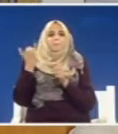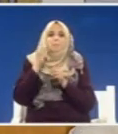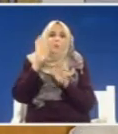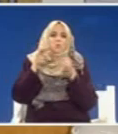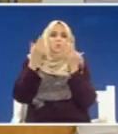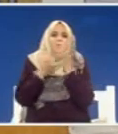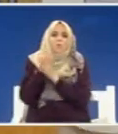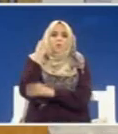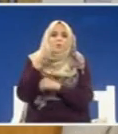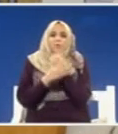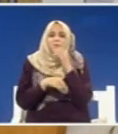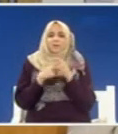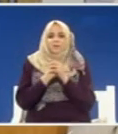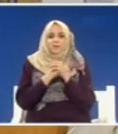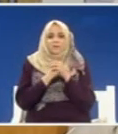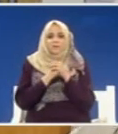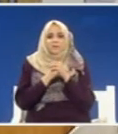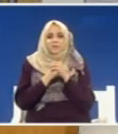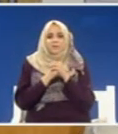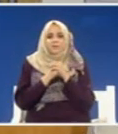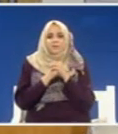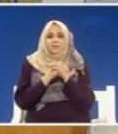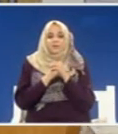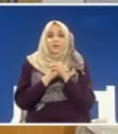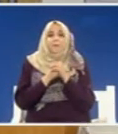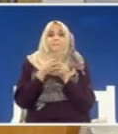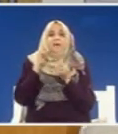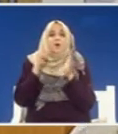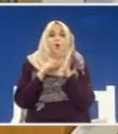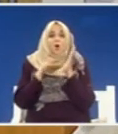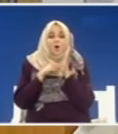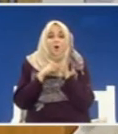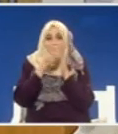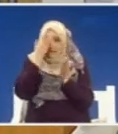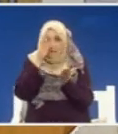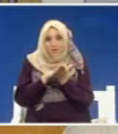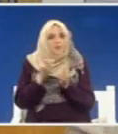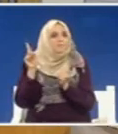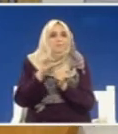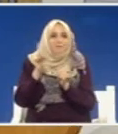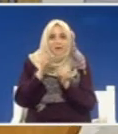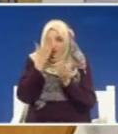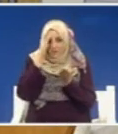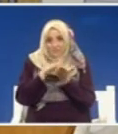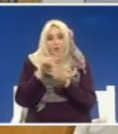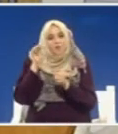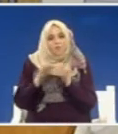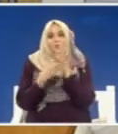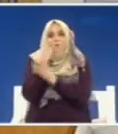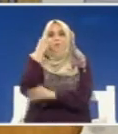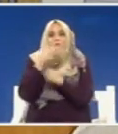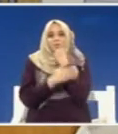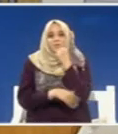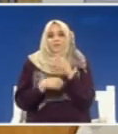صح. يقرأ ولو بلا وضوء. صح. لكن عندما تصادف هذه السجدة لا يسجد. صح. لأن السجدة لا بد منها من الوضوء. لكن